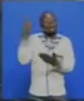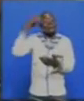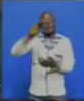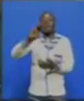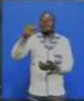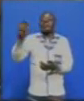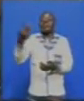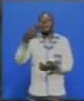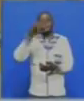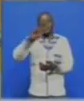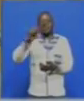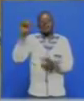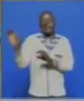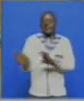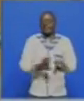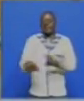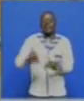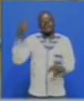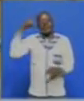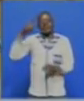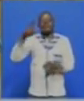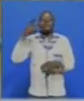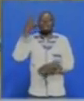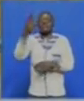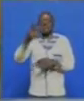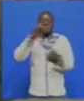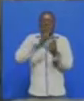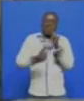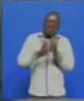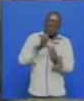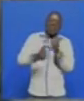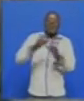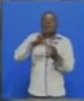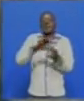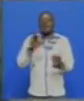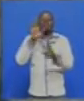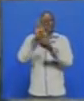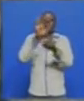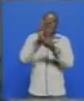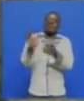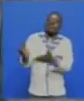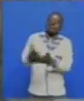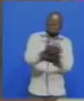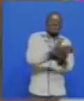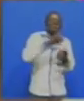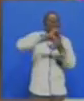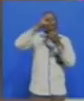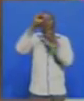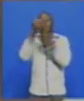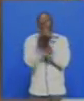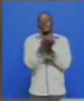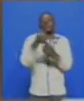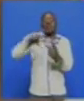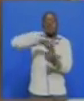l'Épervier font une introspection sur la problématique et plaident pour la mobilisation sociale autour de